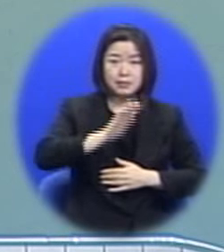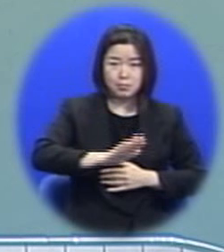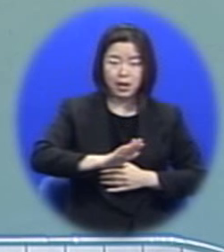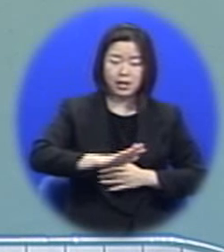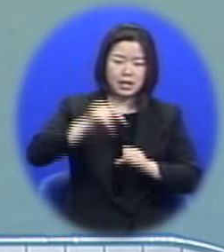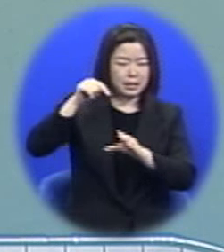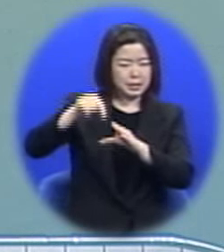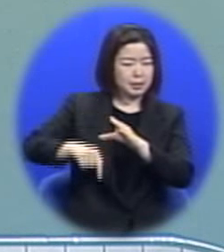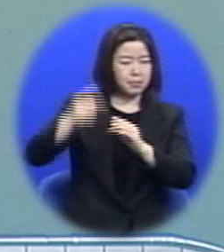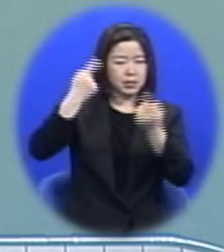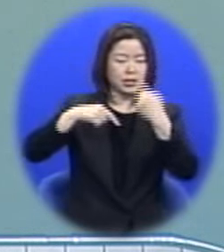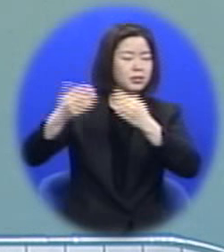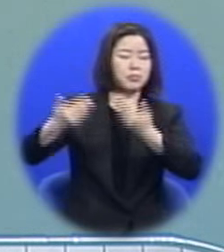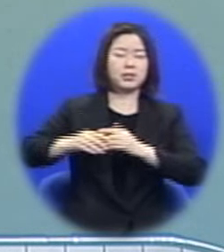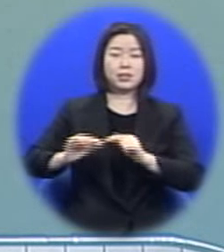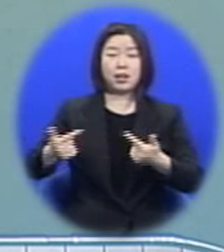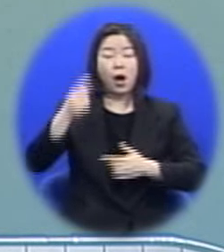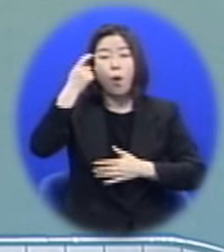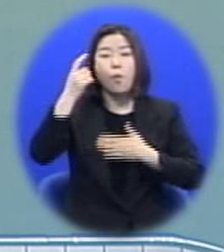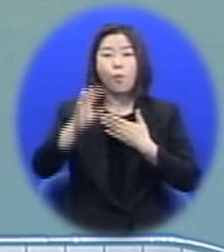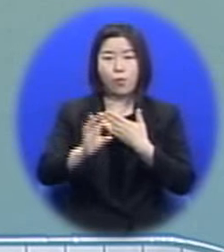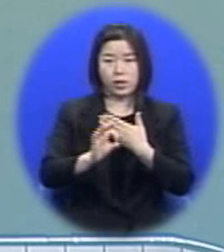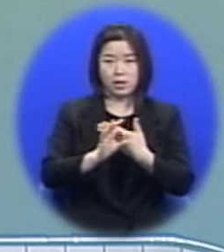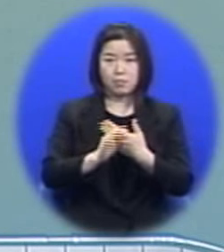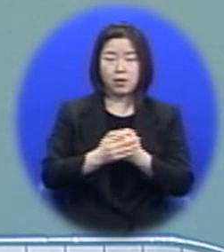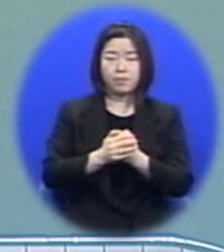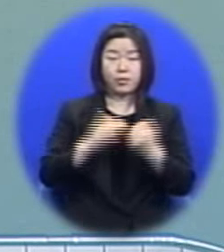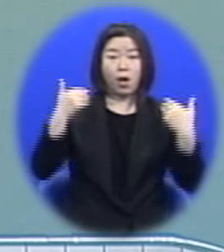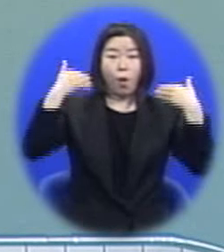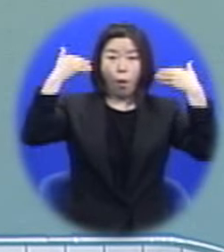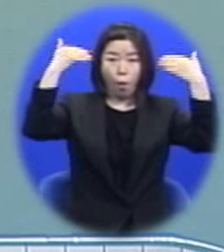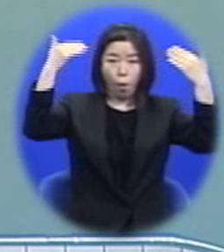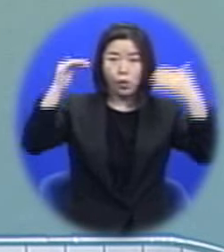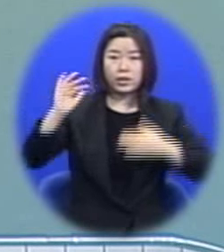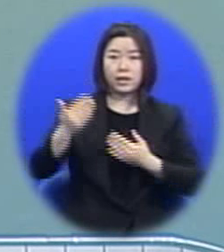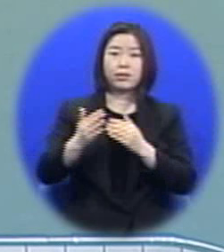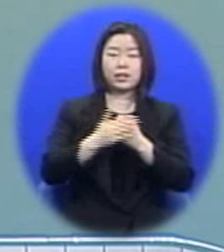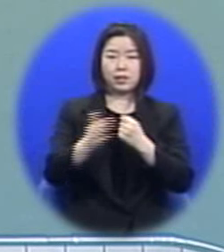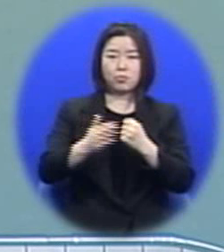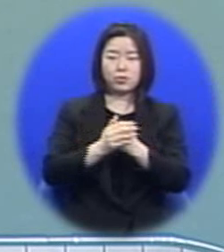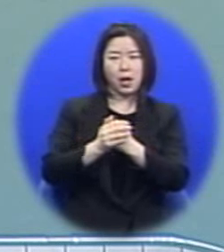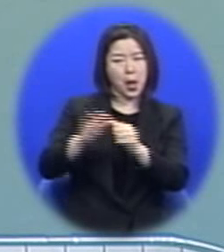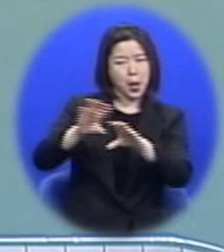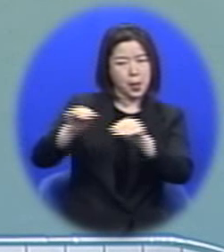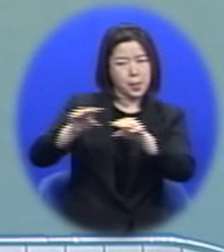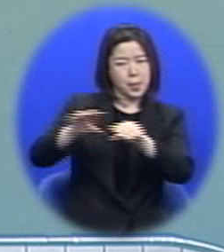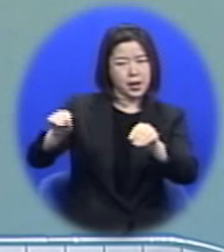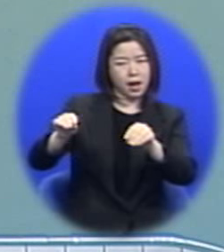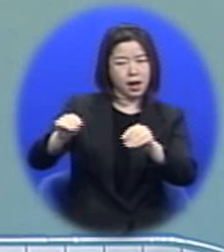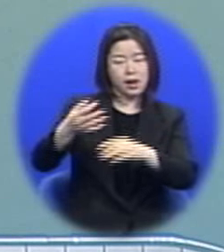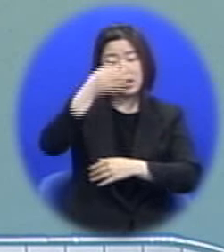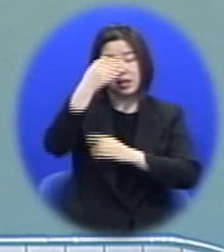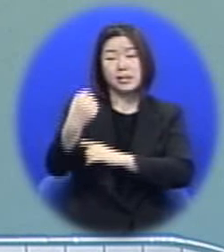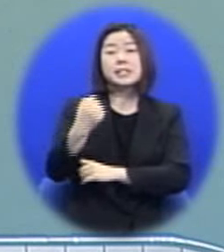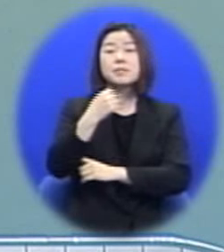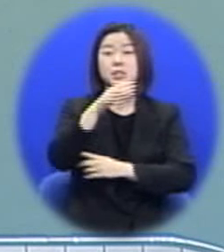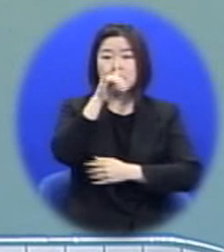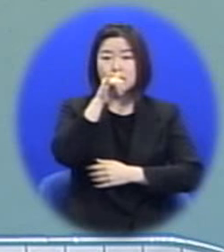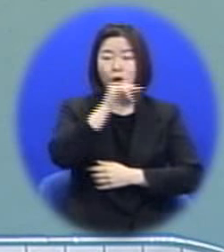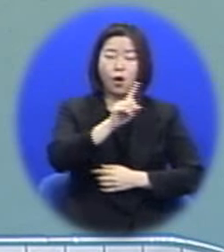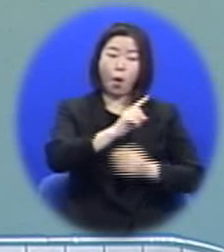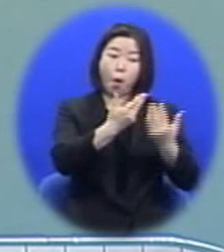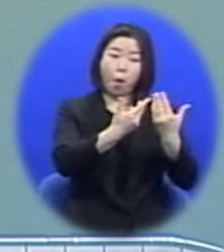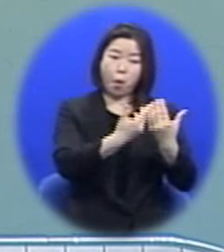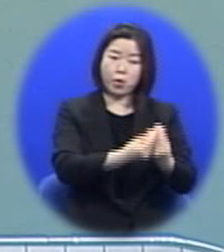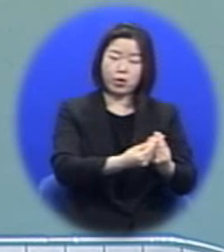대부분 안 받습니다. 왜냐하면 어른이 됐기 때문에 그걸 풀어낼 수 있는 능력이 있습니다. 어떤 경우는